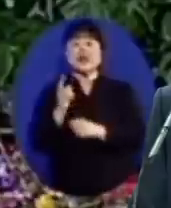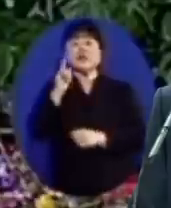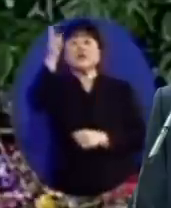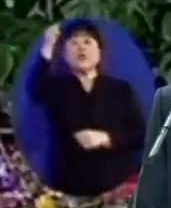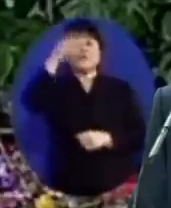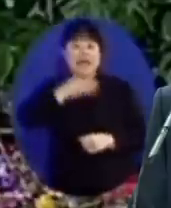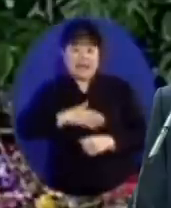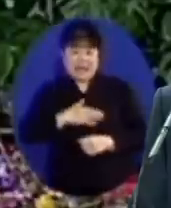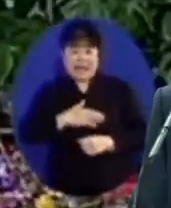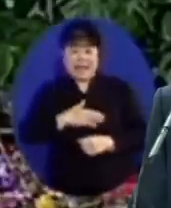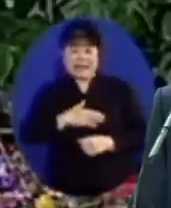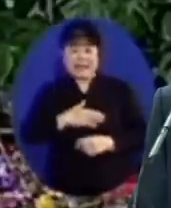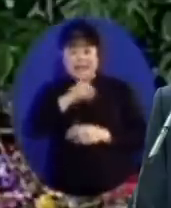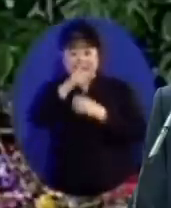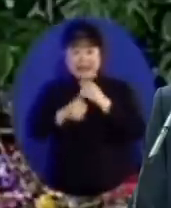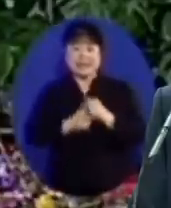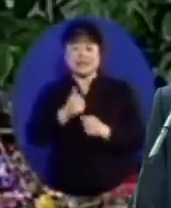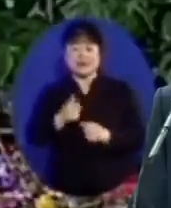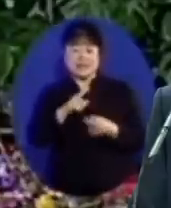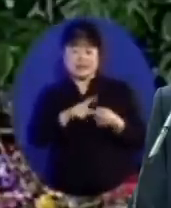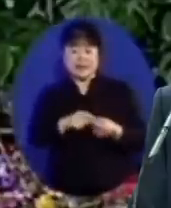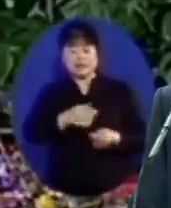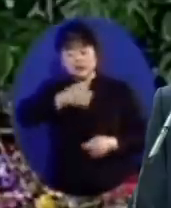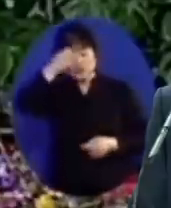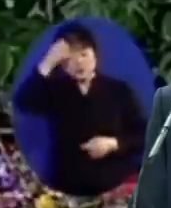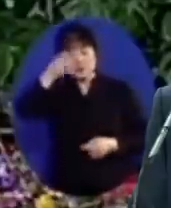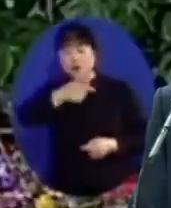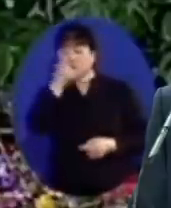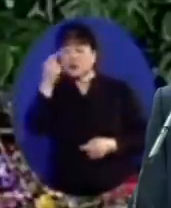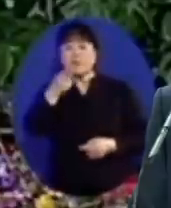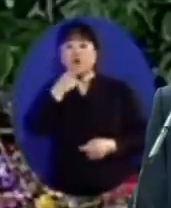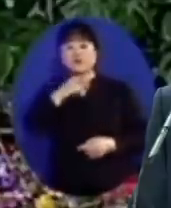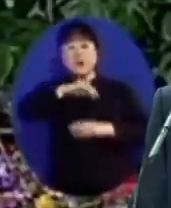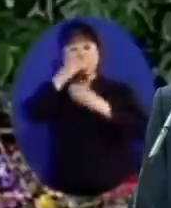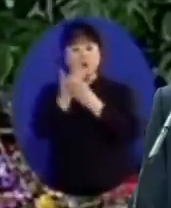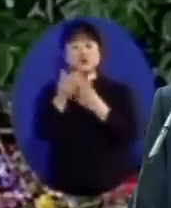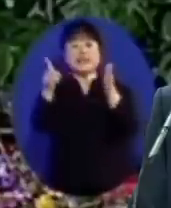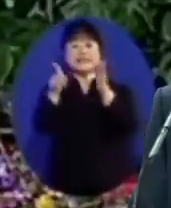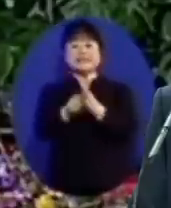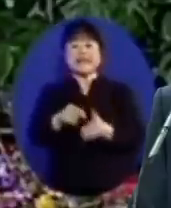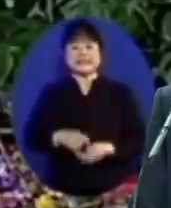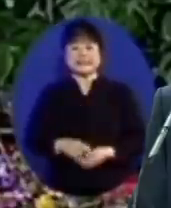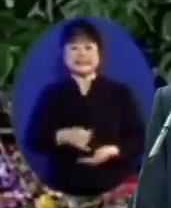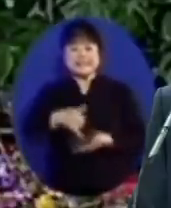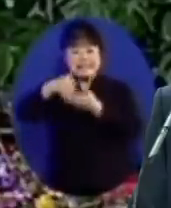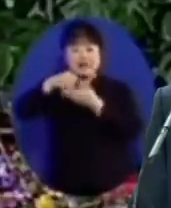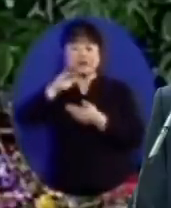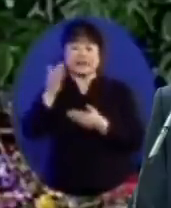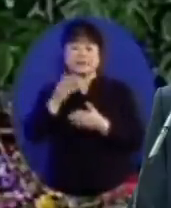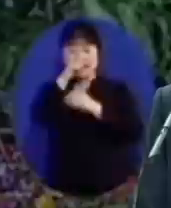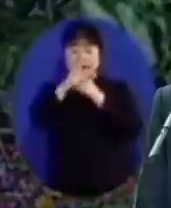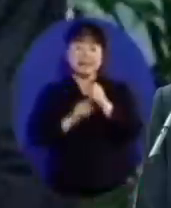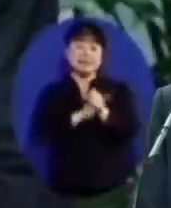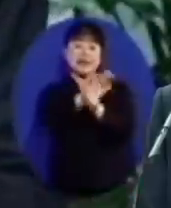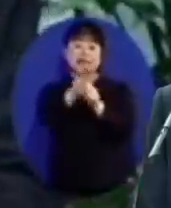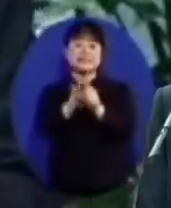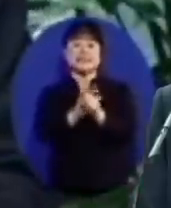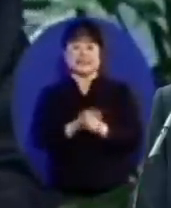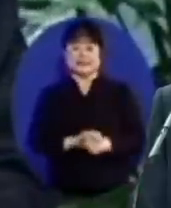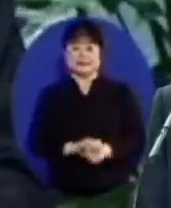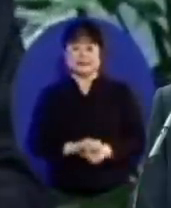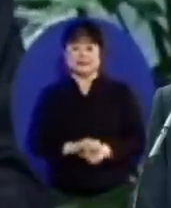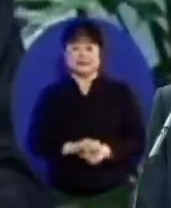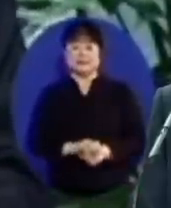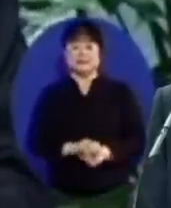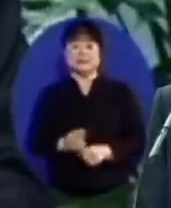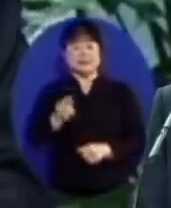알라고 말하는 것입니다. 하나님의 우리에 대한 꿈은 모자람이 없는 온전한 신앙적 인격자가 되는 것입니다. 하나님의 사랑은 막무가내 사랑이